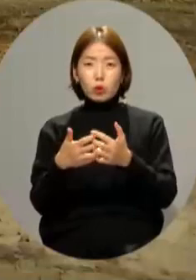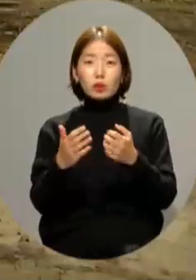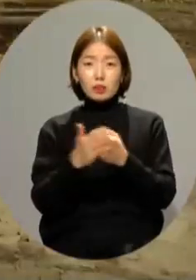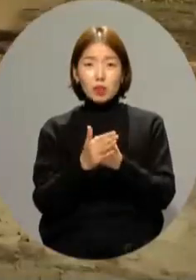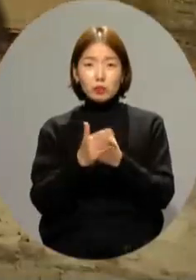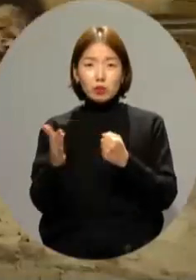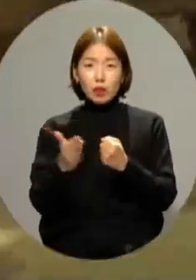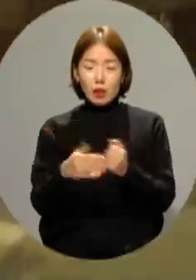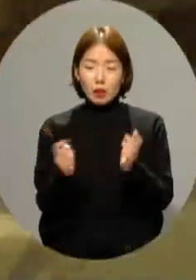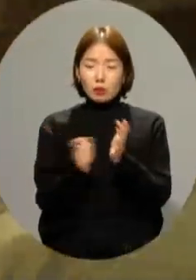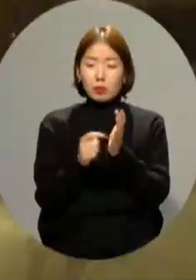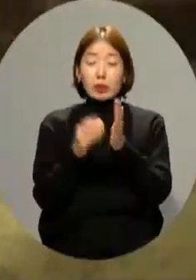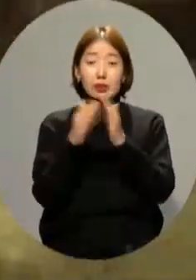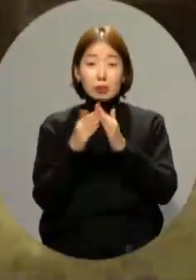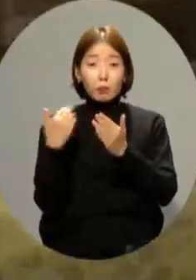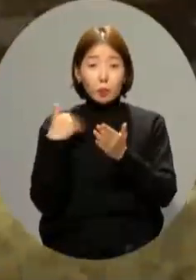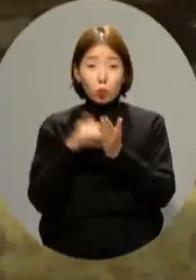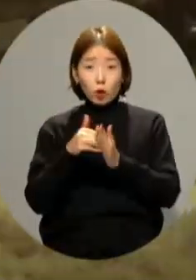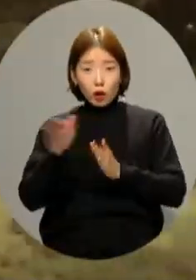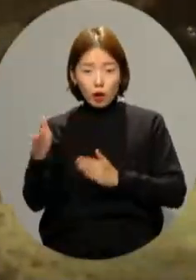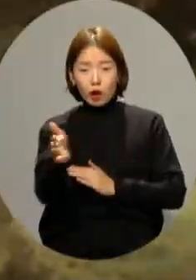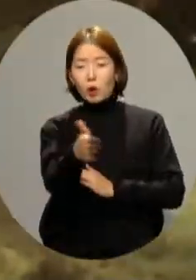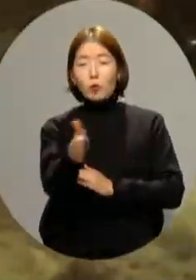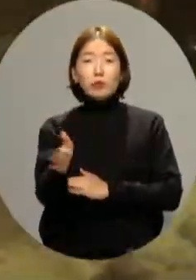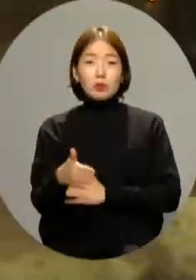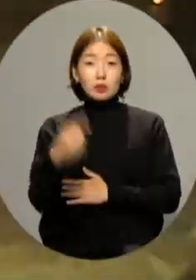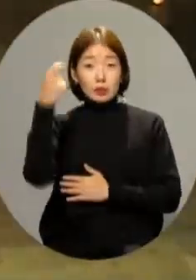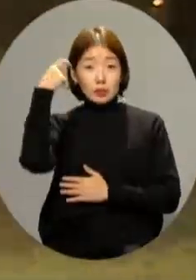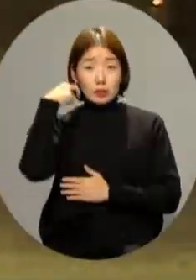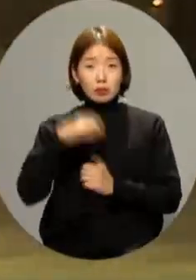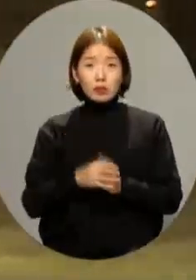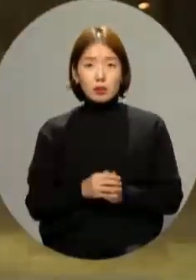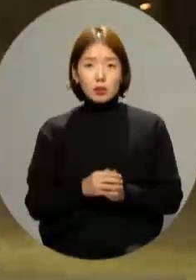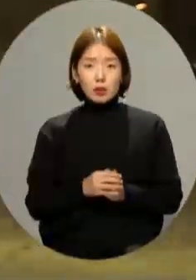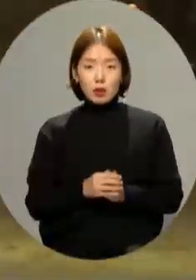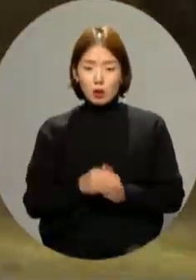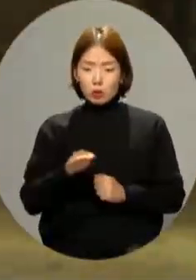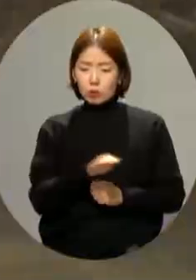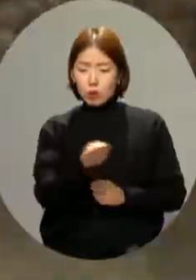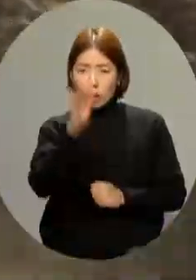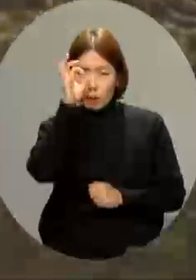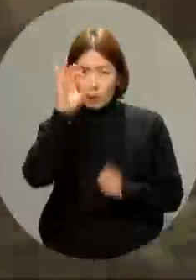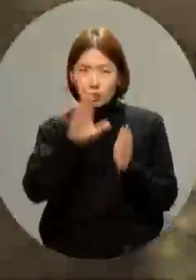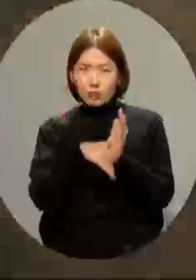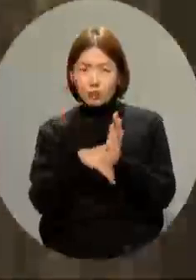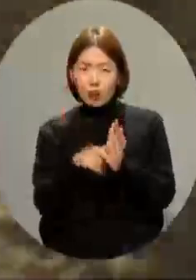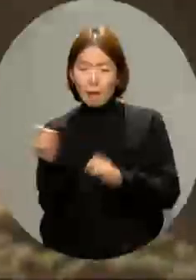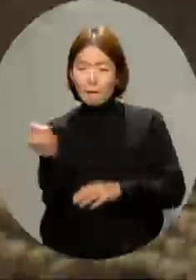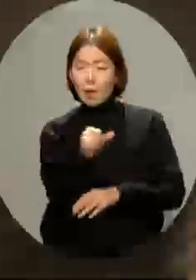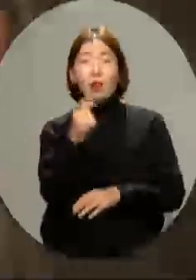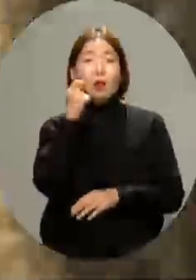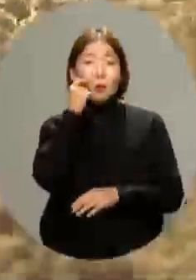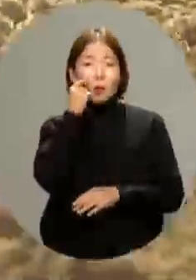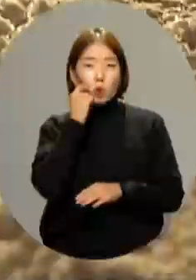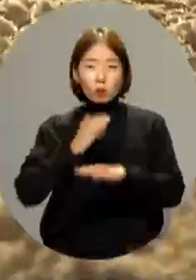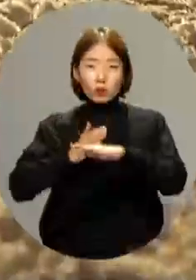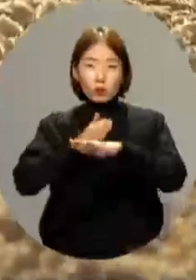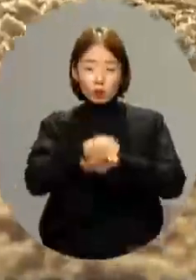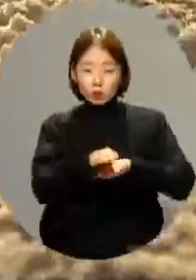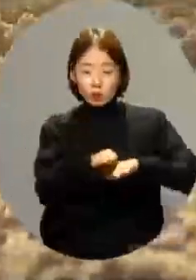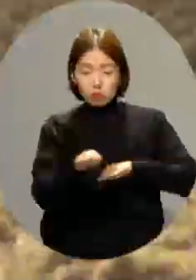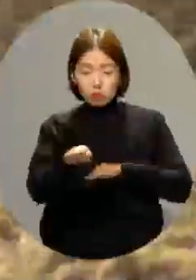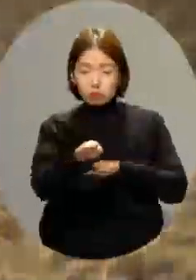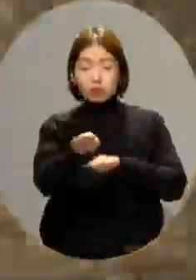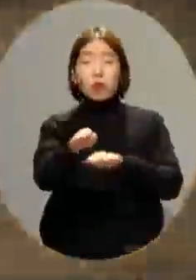도로에 귀가를 서두른 탓인지 도로는 한산한 편입니다. 어쩌다 도로를 달리는 차량도 제속도를 내지 못하고 천천히